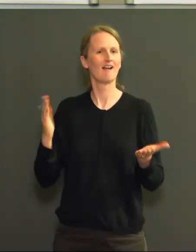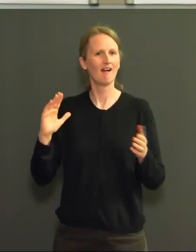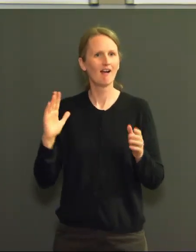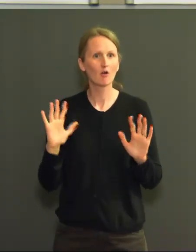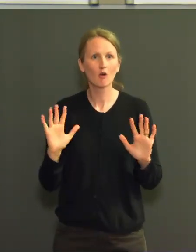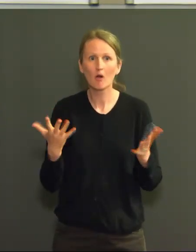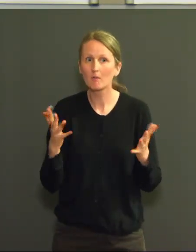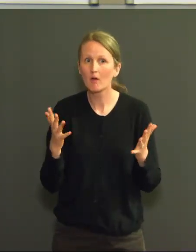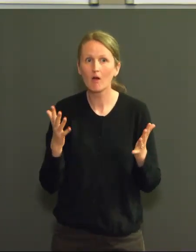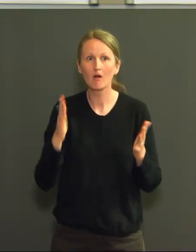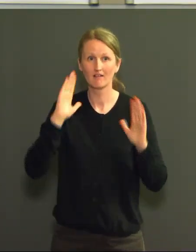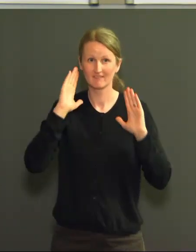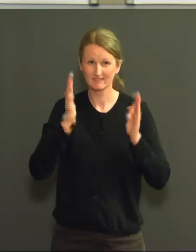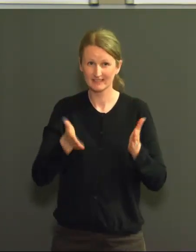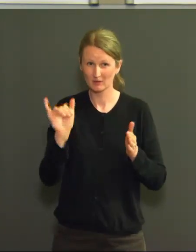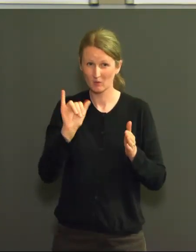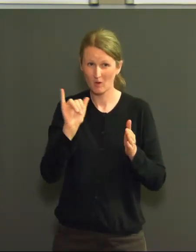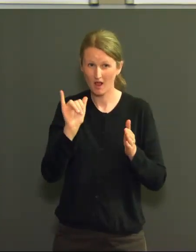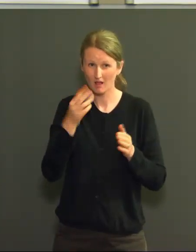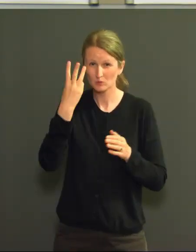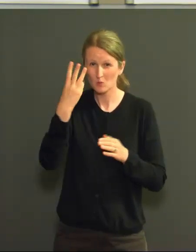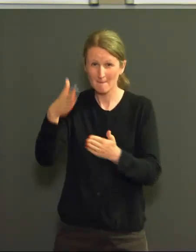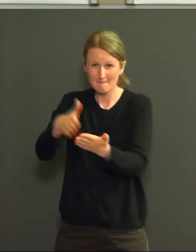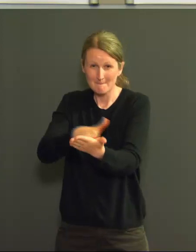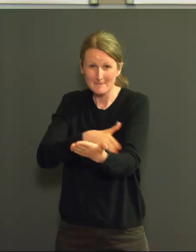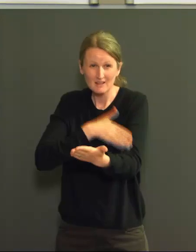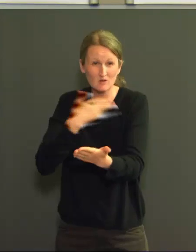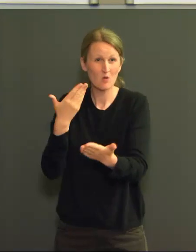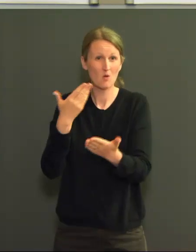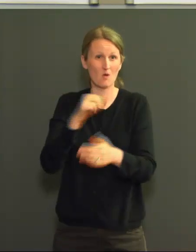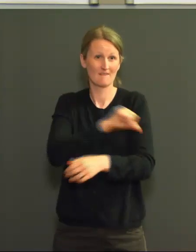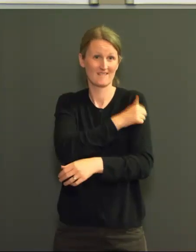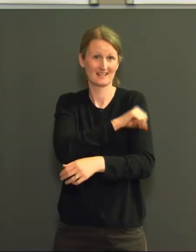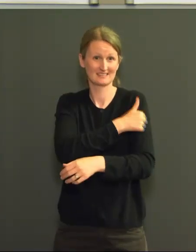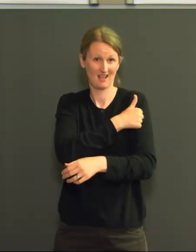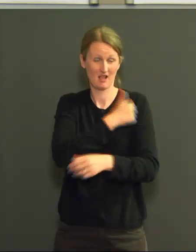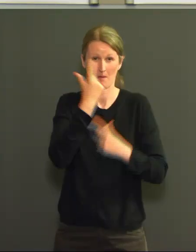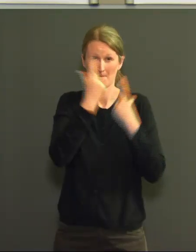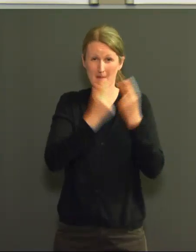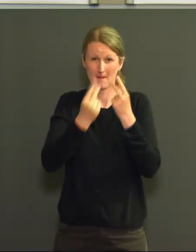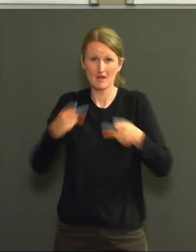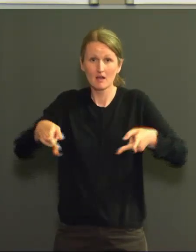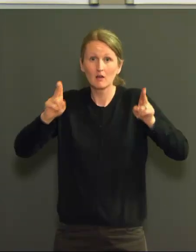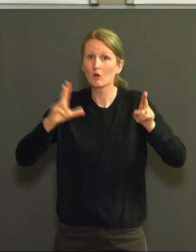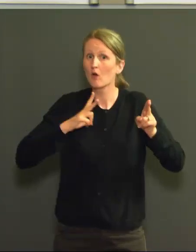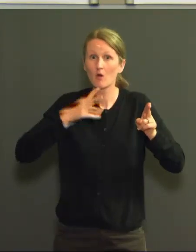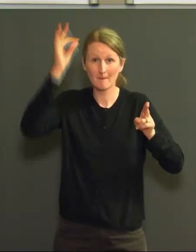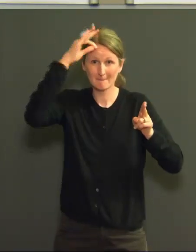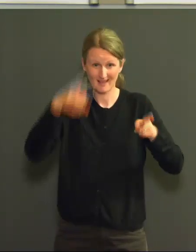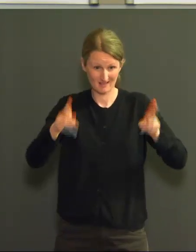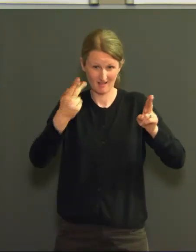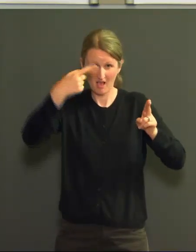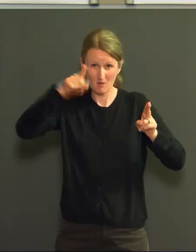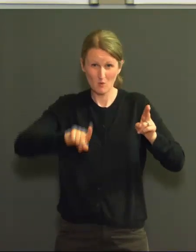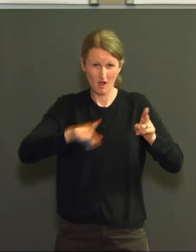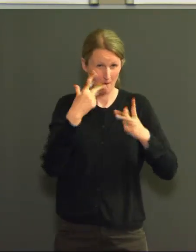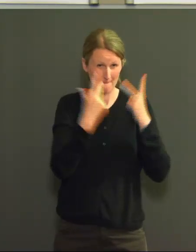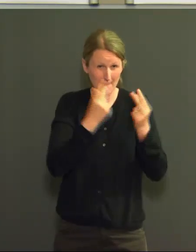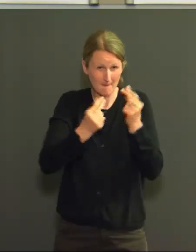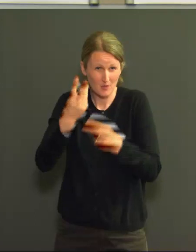été administrés au cours du seul mois de mai. À titre de comparaison, en avril, nous